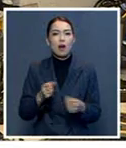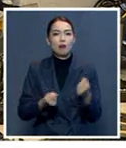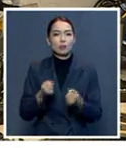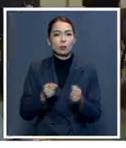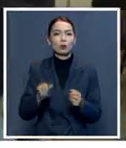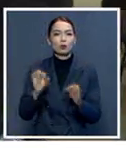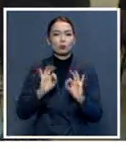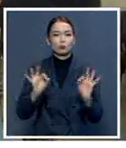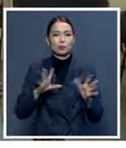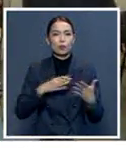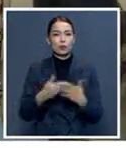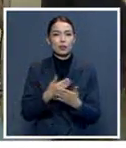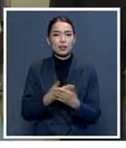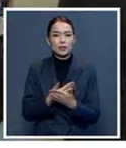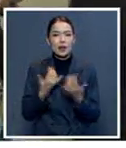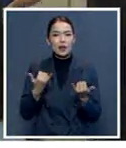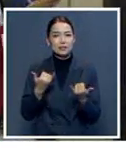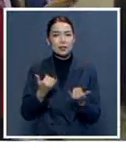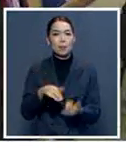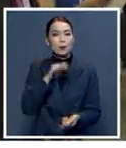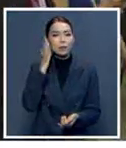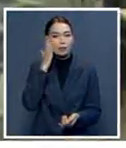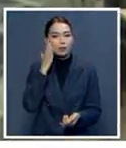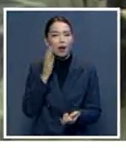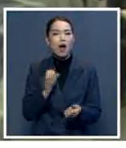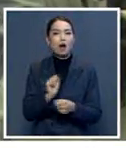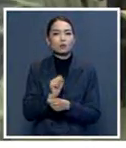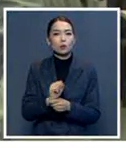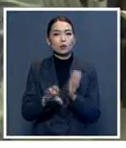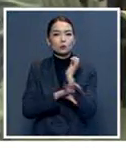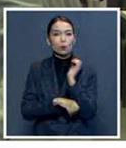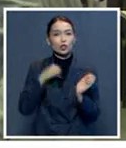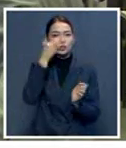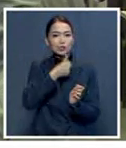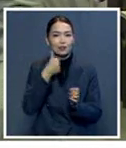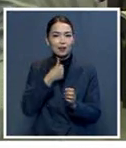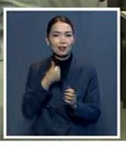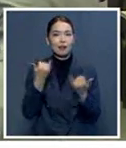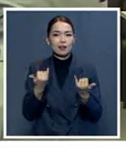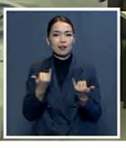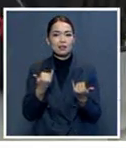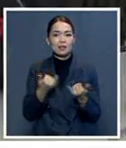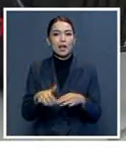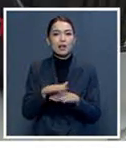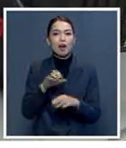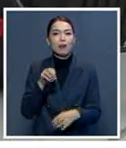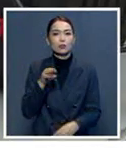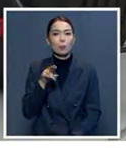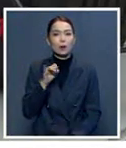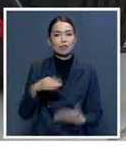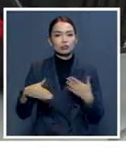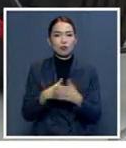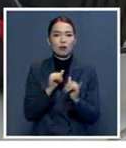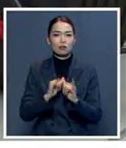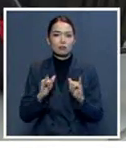айтылды. Дегенмен сала мамандары отандық автоөндіріс соңғы жылдары қарқын алды дегенді айтты. Қазір елдегі автопарк жаңара